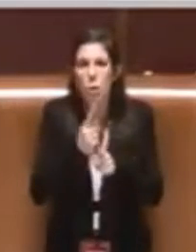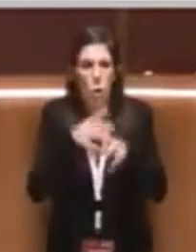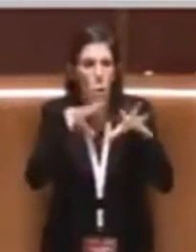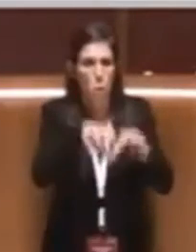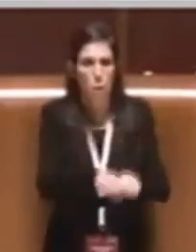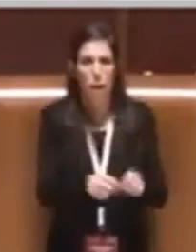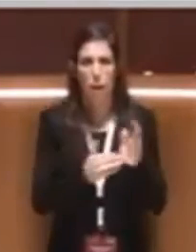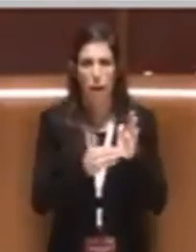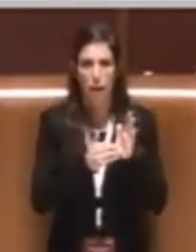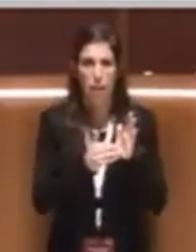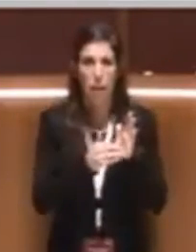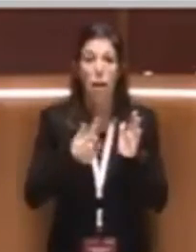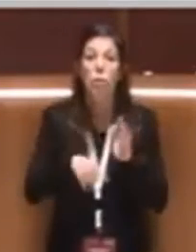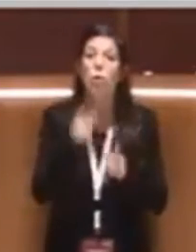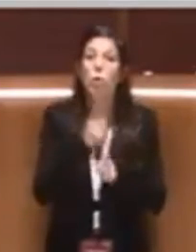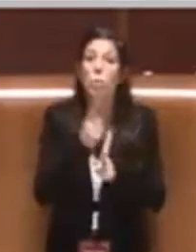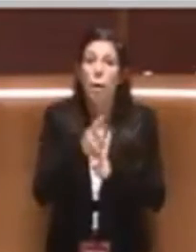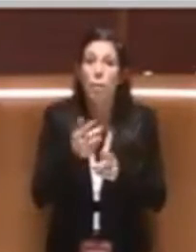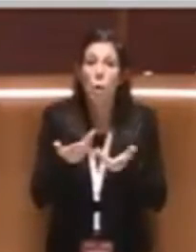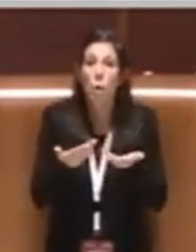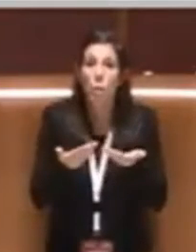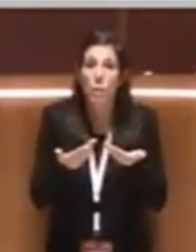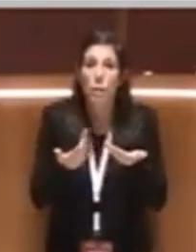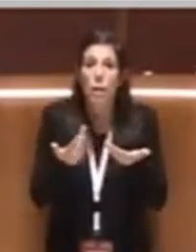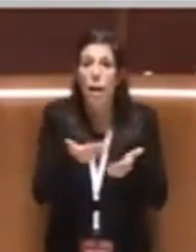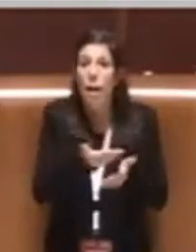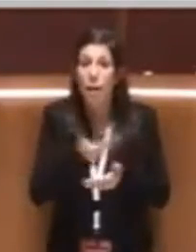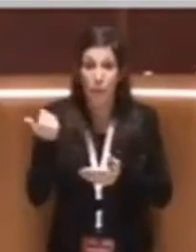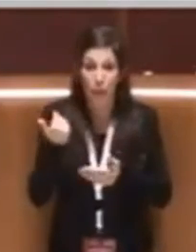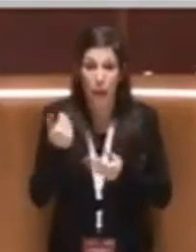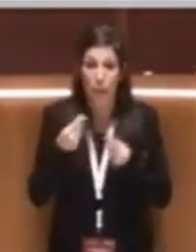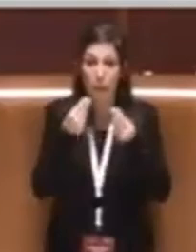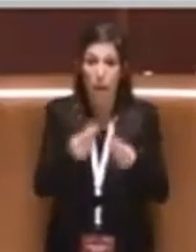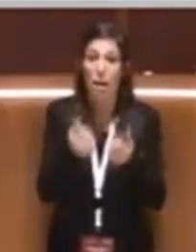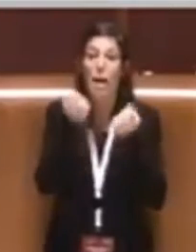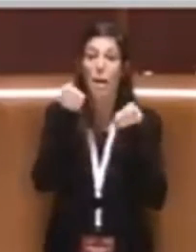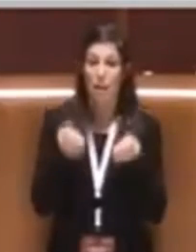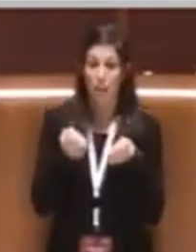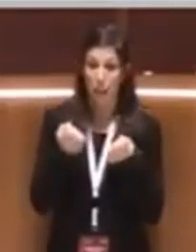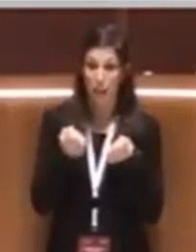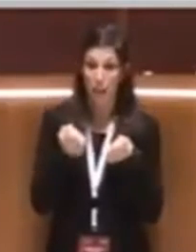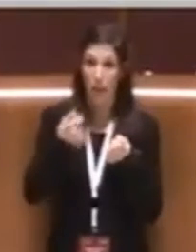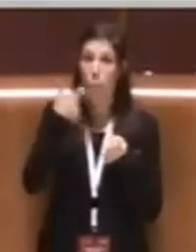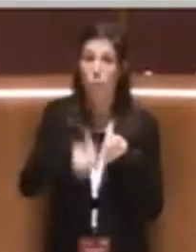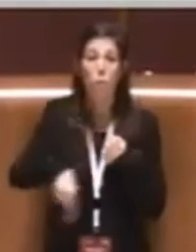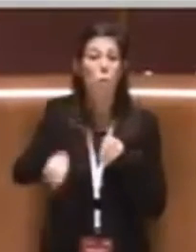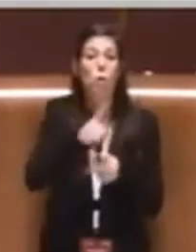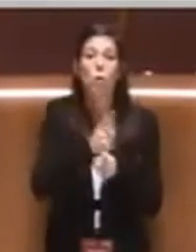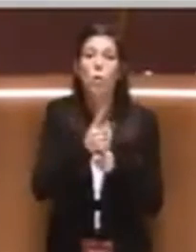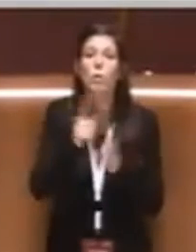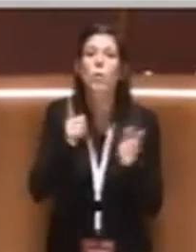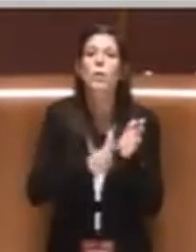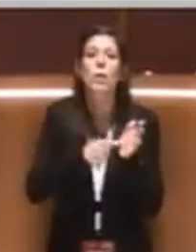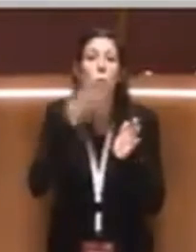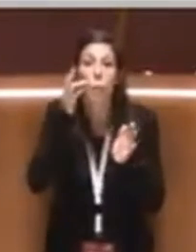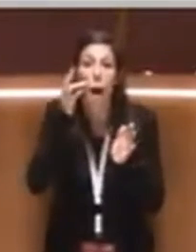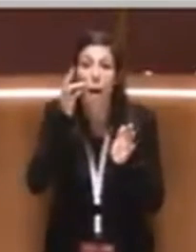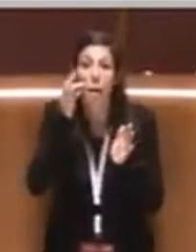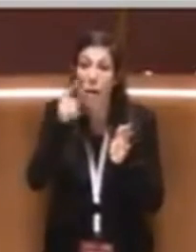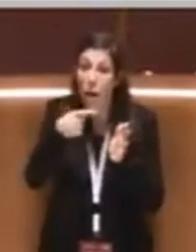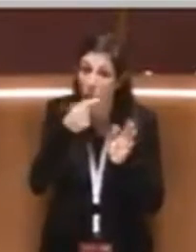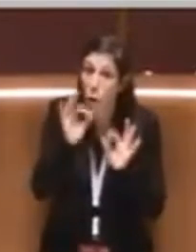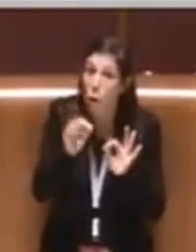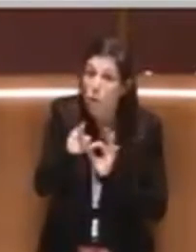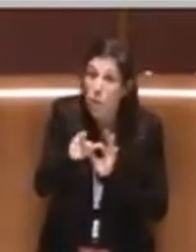noi qui dobbiamo leggere scritto che noi dobbiamo evitare di dargli la residenza perché non devono avere diritti umani. Beh, noi dobbiamo